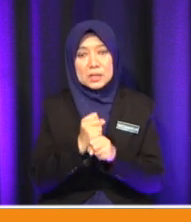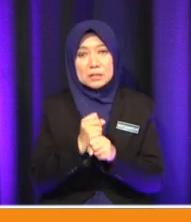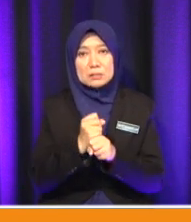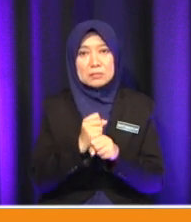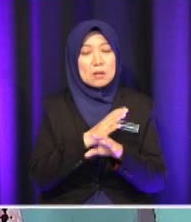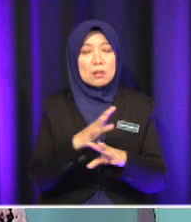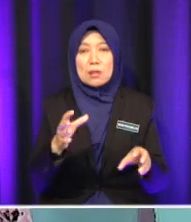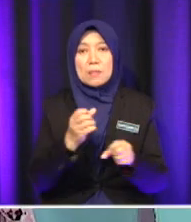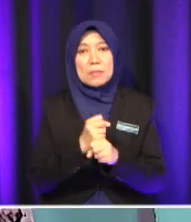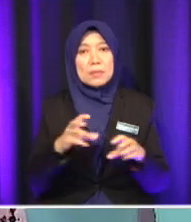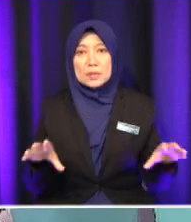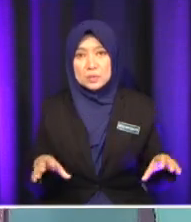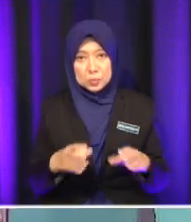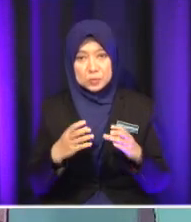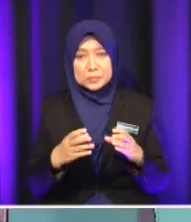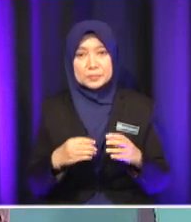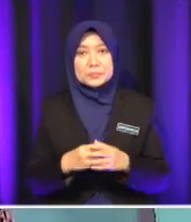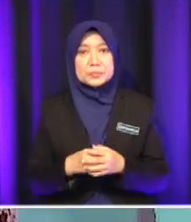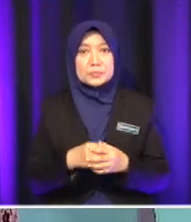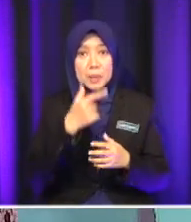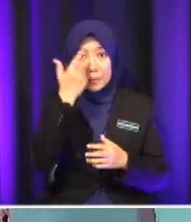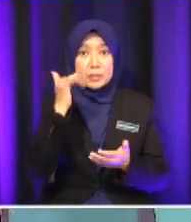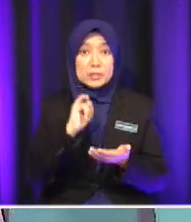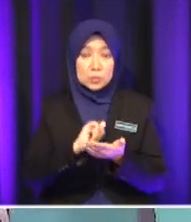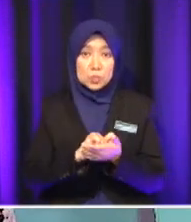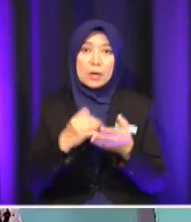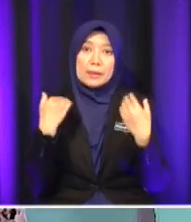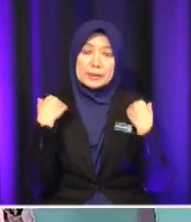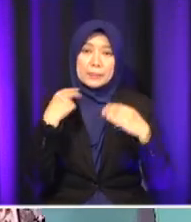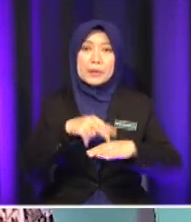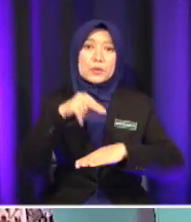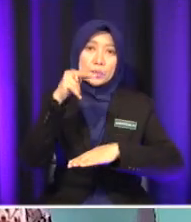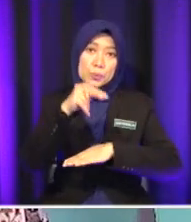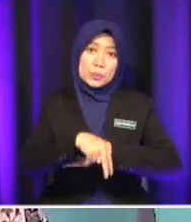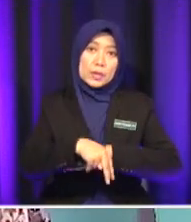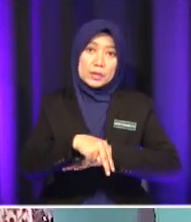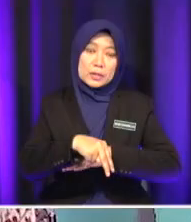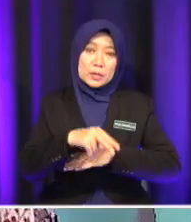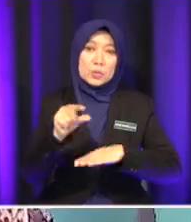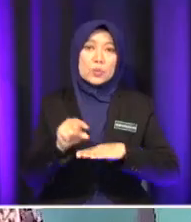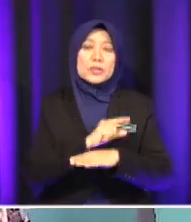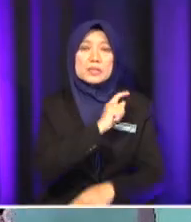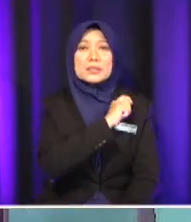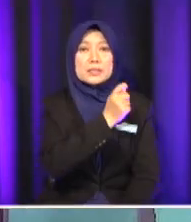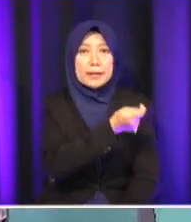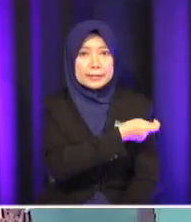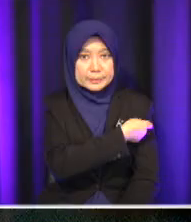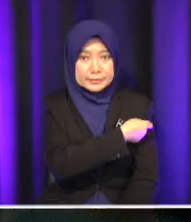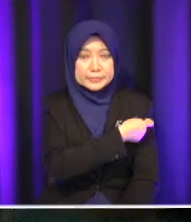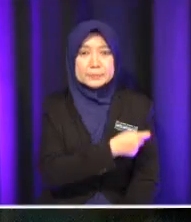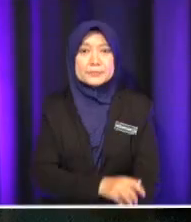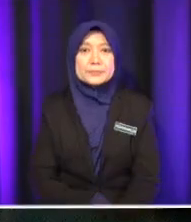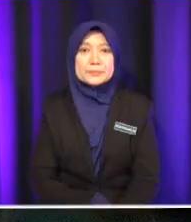dapat dicipta suatu kesannya berlaku penurunan dari segi guna tenaga Oke